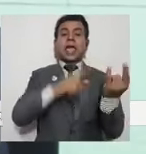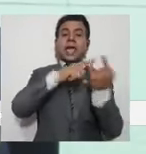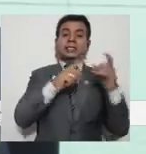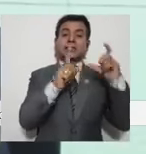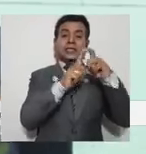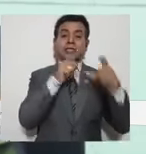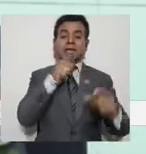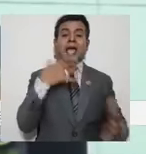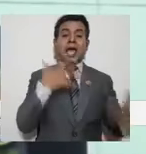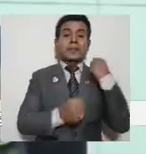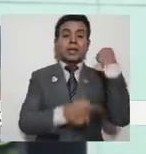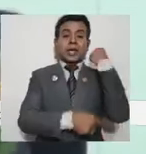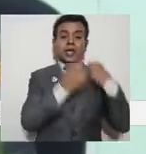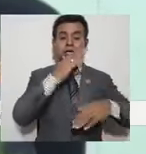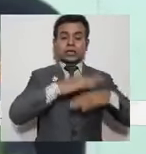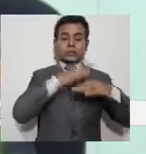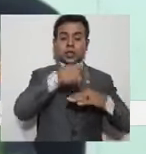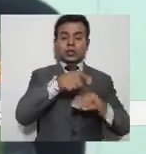করেছি